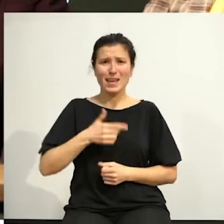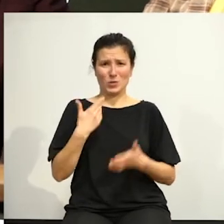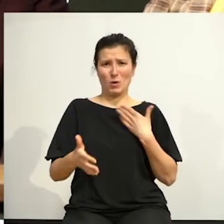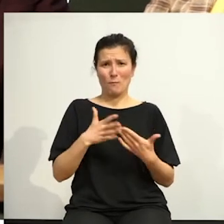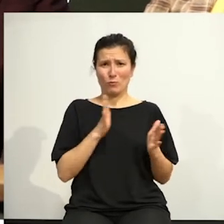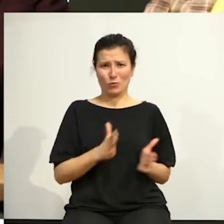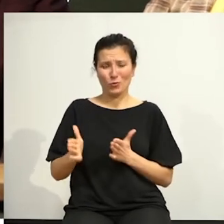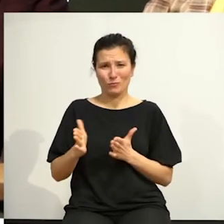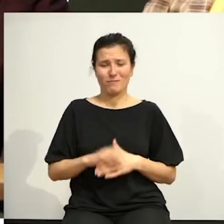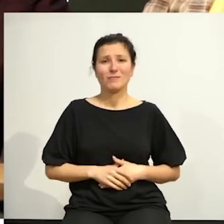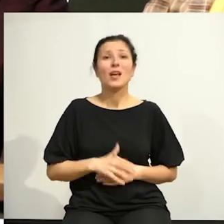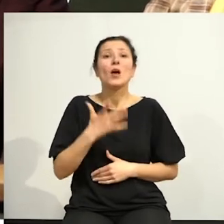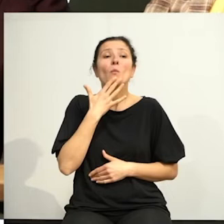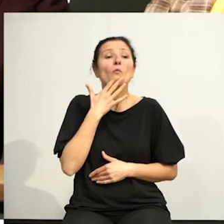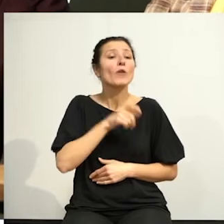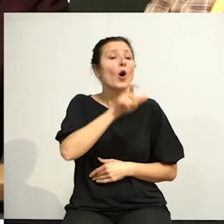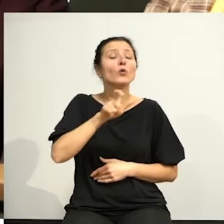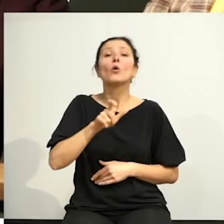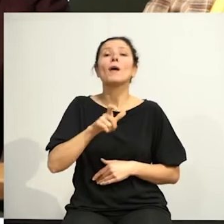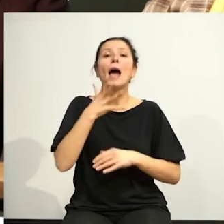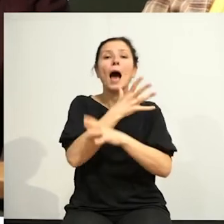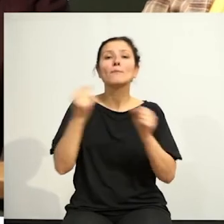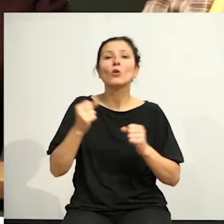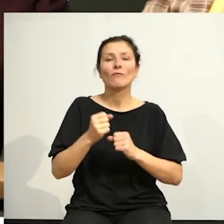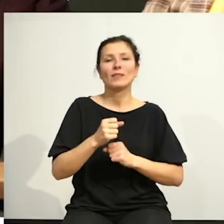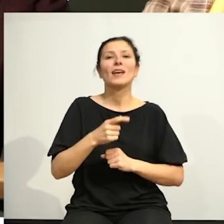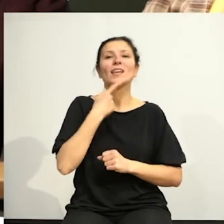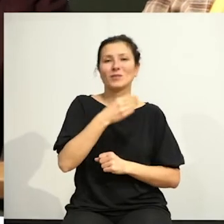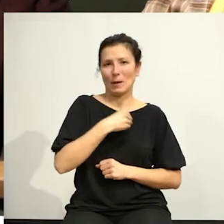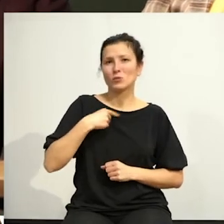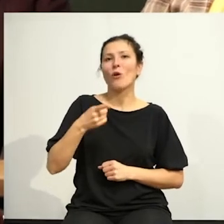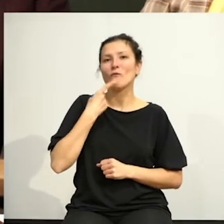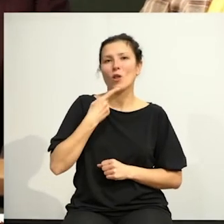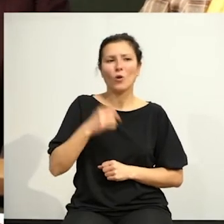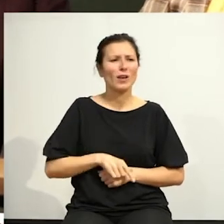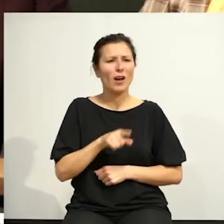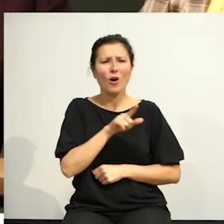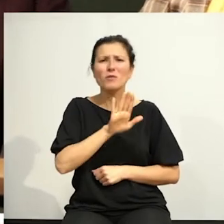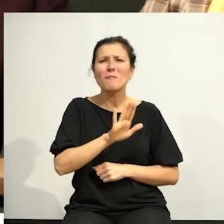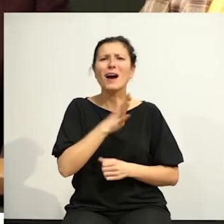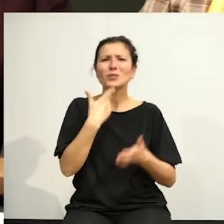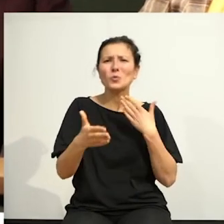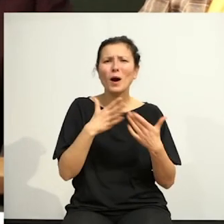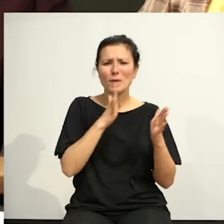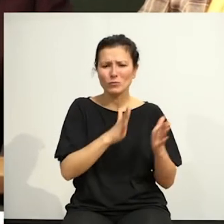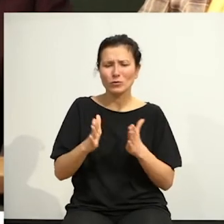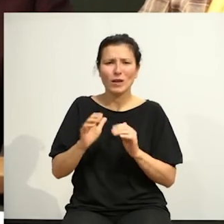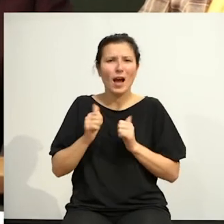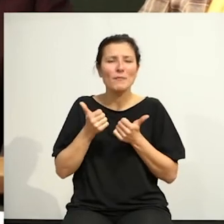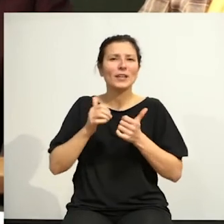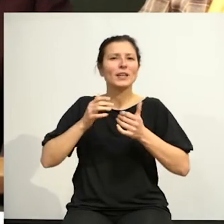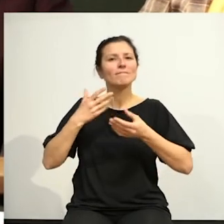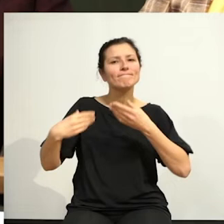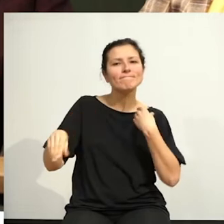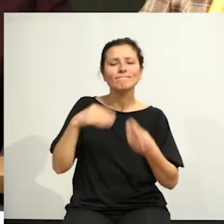Ja mówię tutaj absolwentów filologii polskiej. Słabe przygotowanie po prostu do takiego